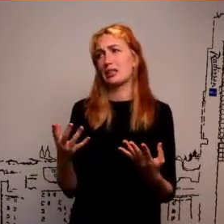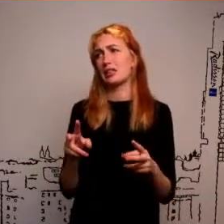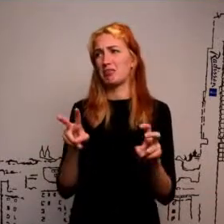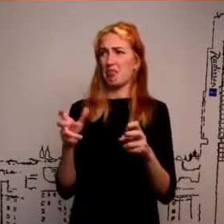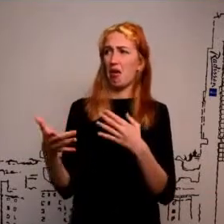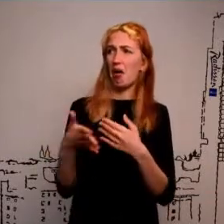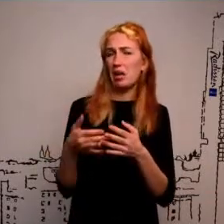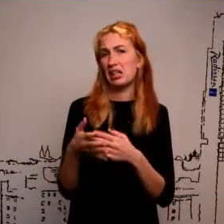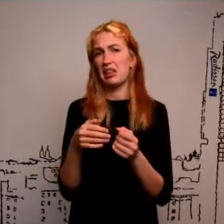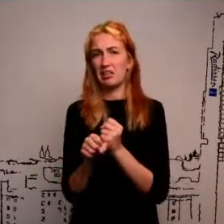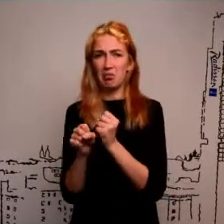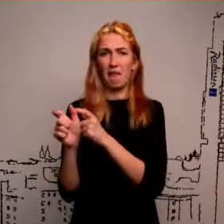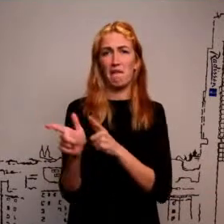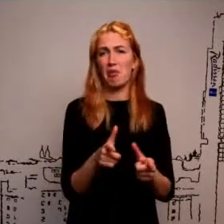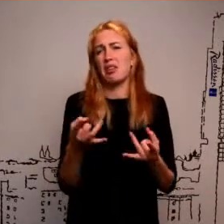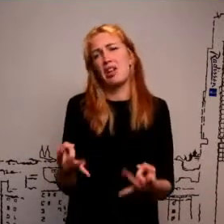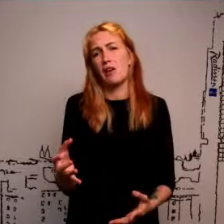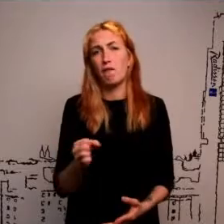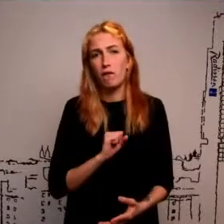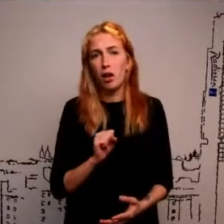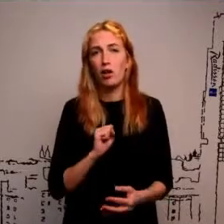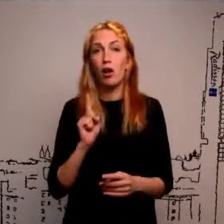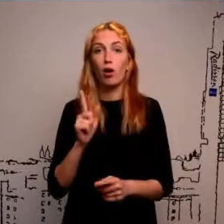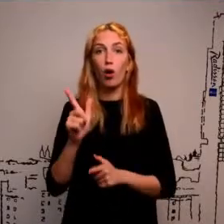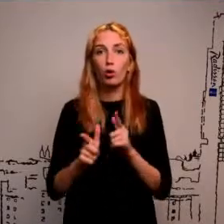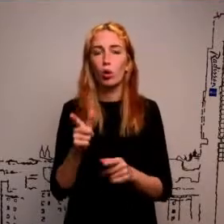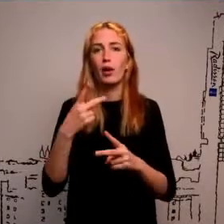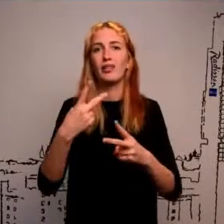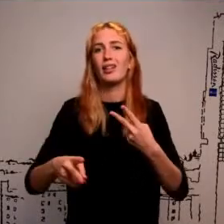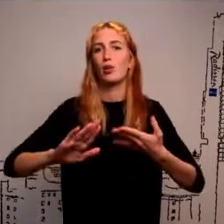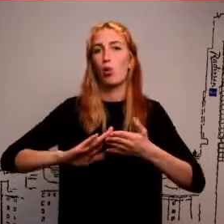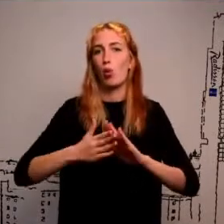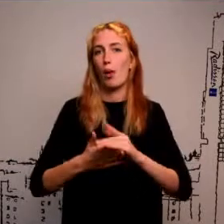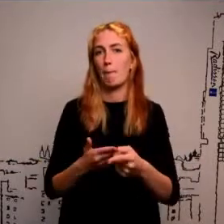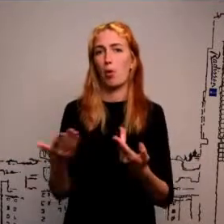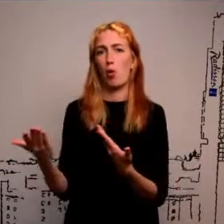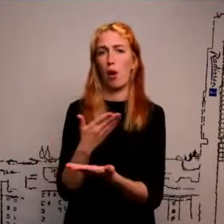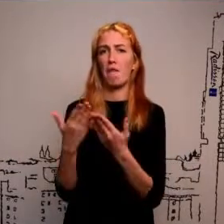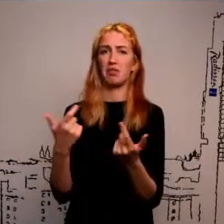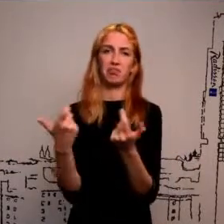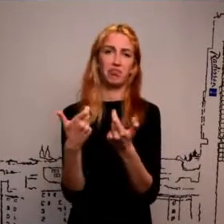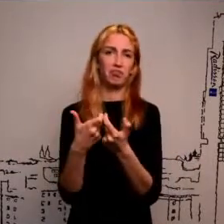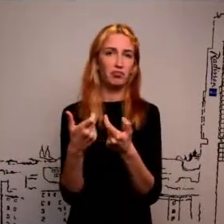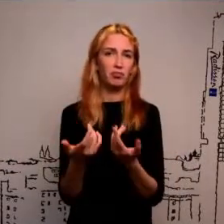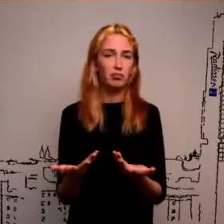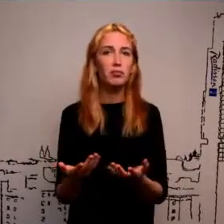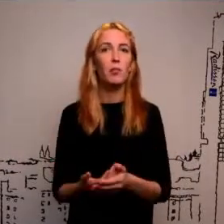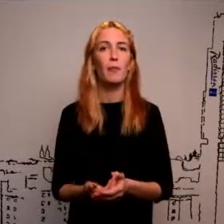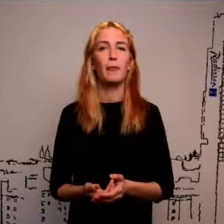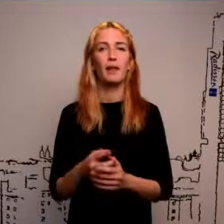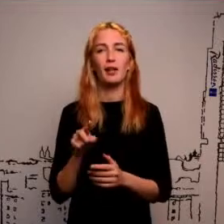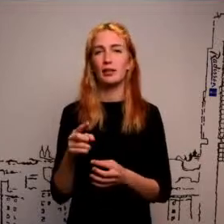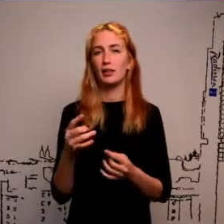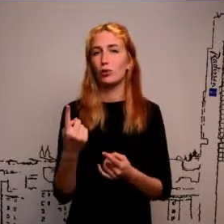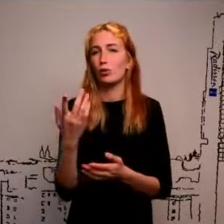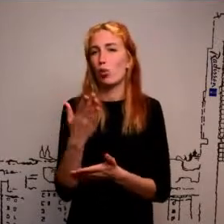ära, et see nagu oleks, aga noh, tegelikult meil on nagu muud kokkulepped, et need teeme suuliselt ja no, see on nagu üks väike